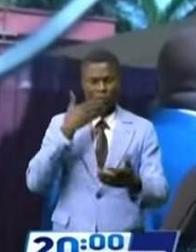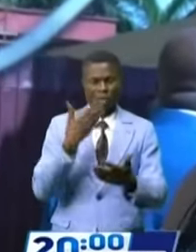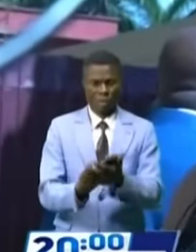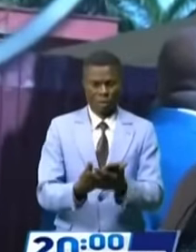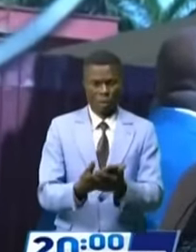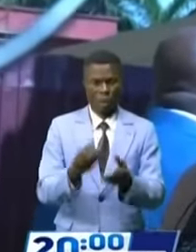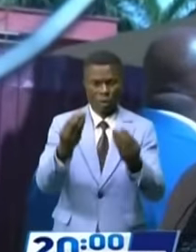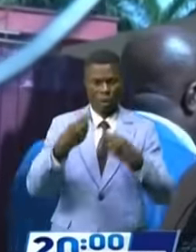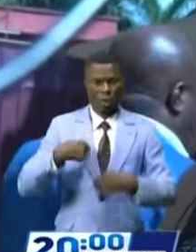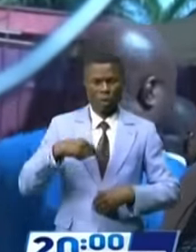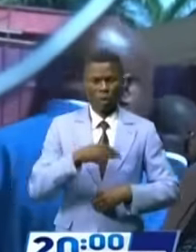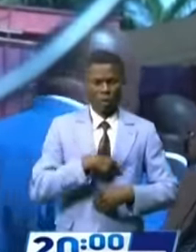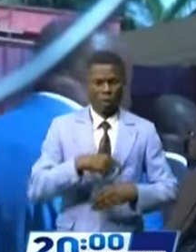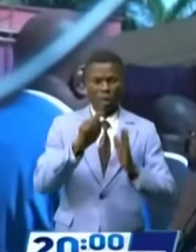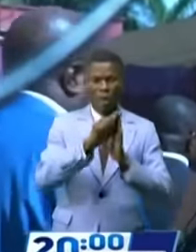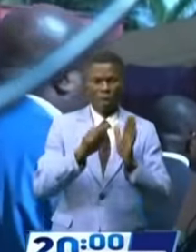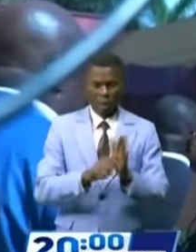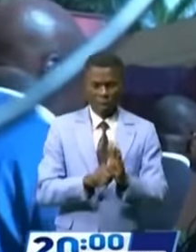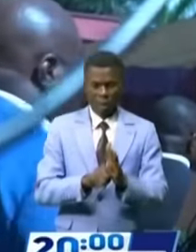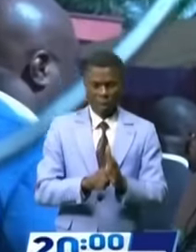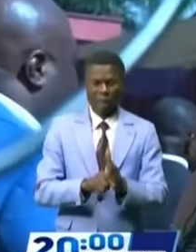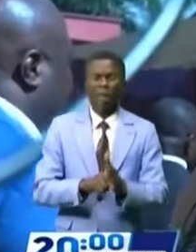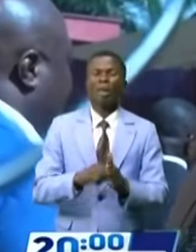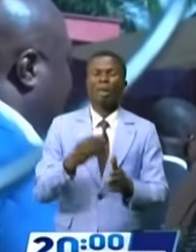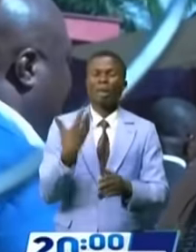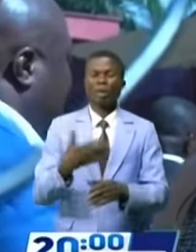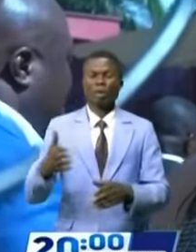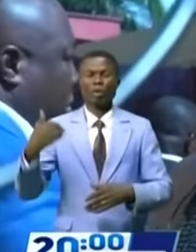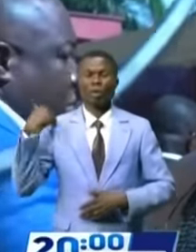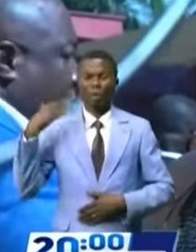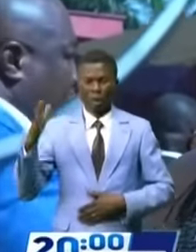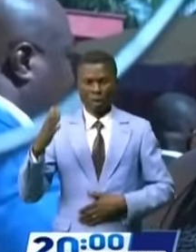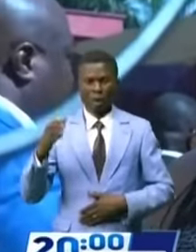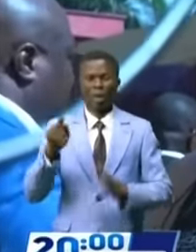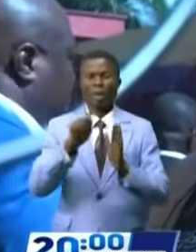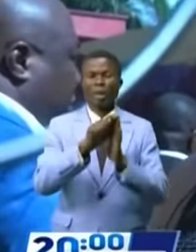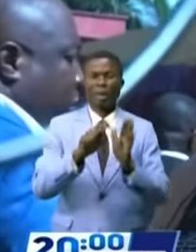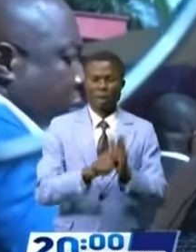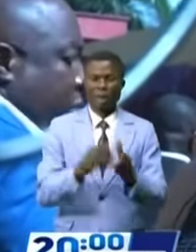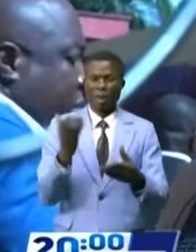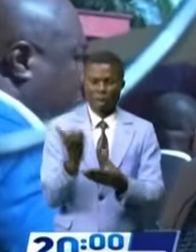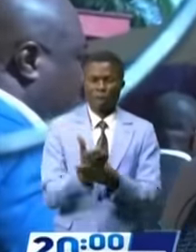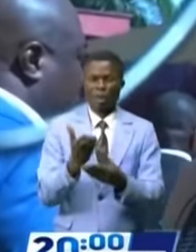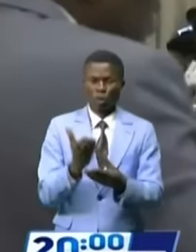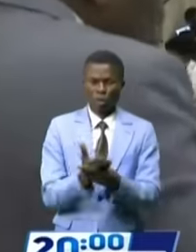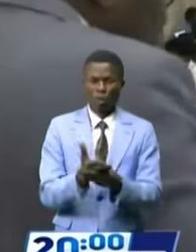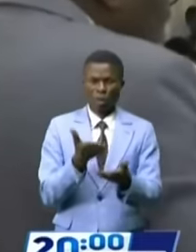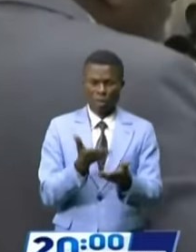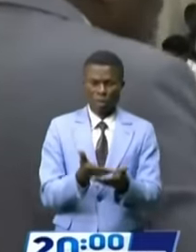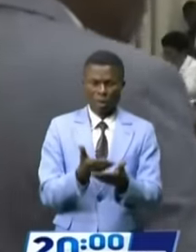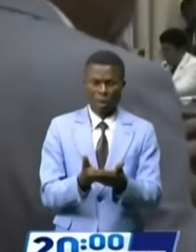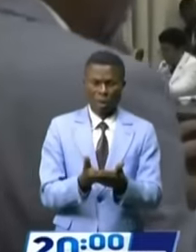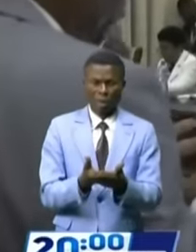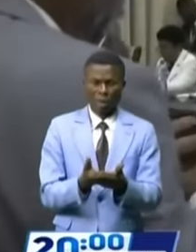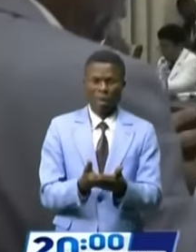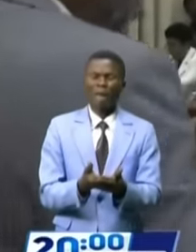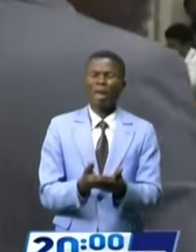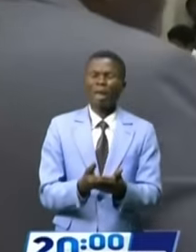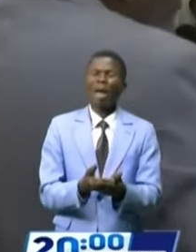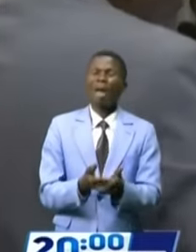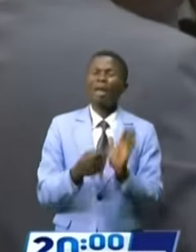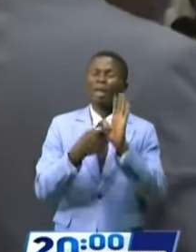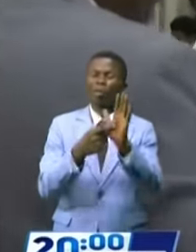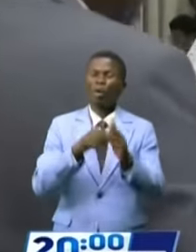à disposition les textes qui régissent les établissements publics, des textes ou documents qui reprennent les attentes du